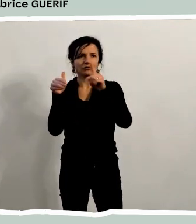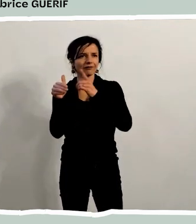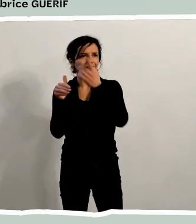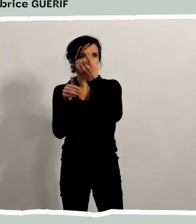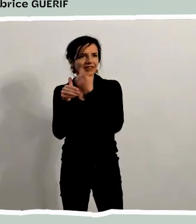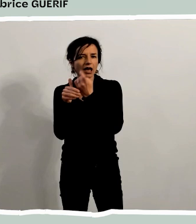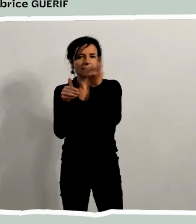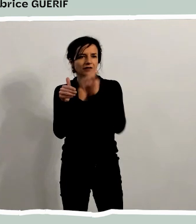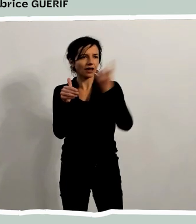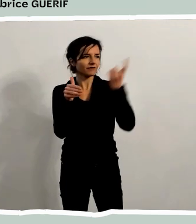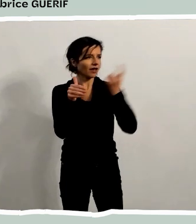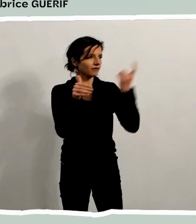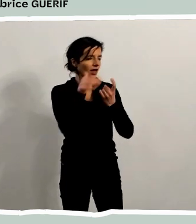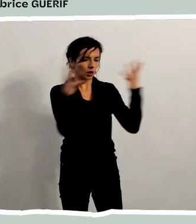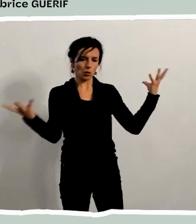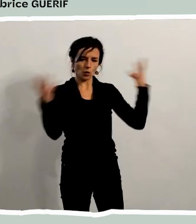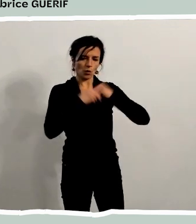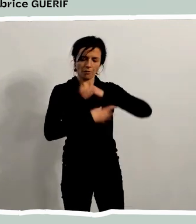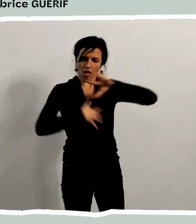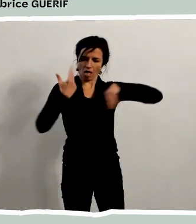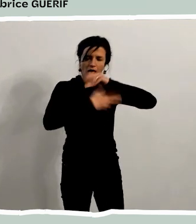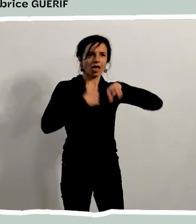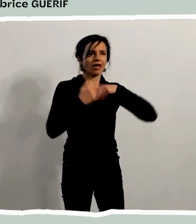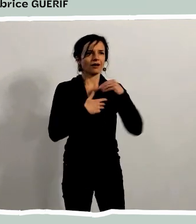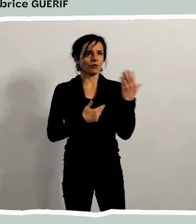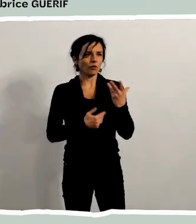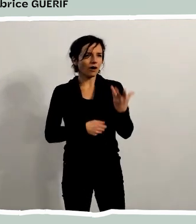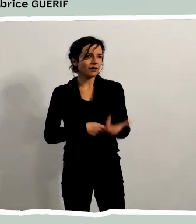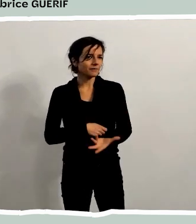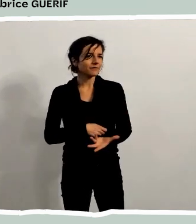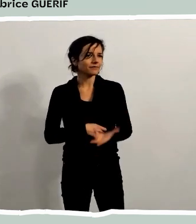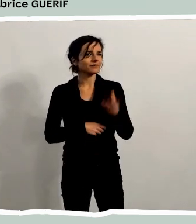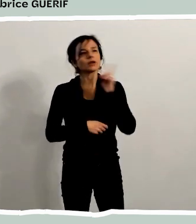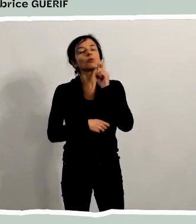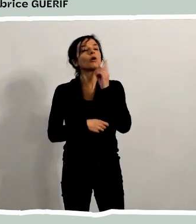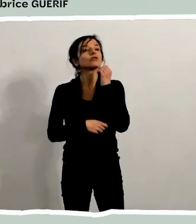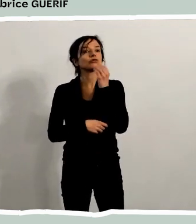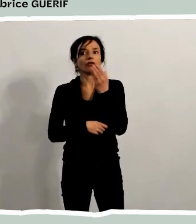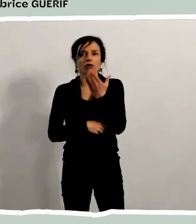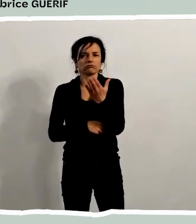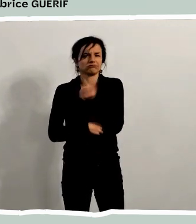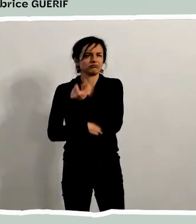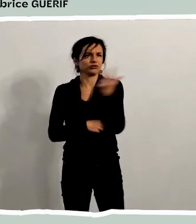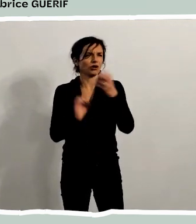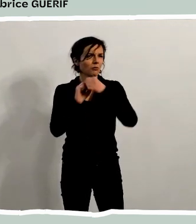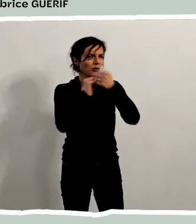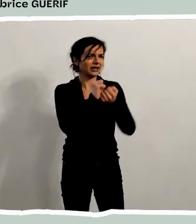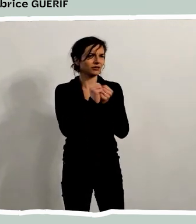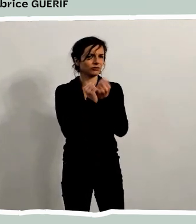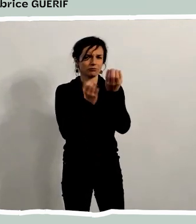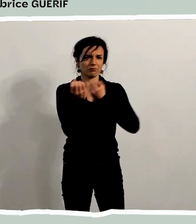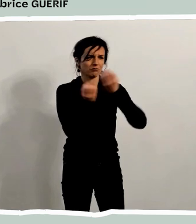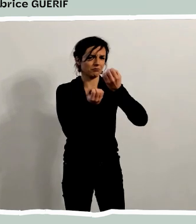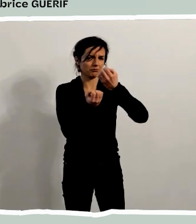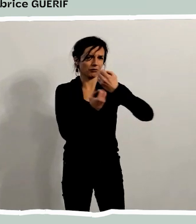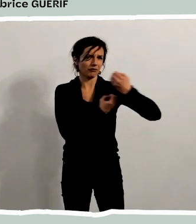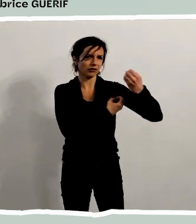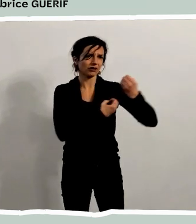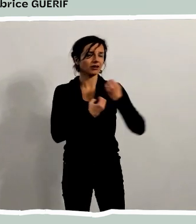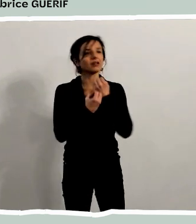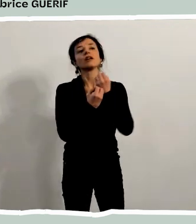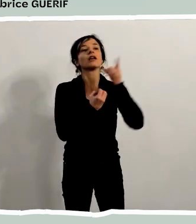la quantité de molécules, à une seule molécule, mais à des très nombreuses molécules. Dans ce travail, là aussi originaire de